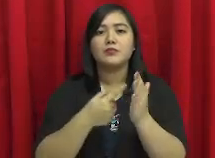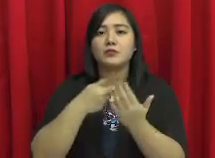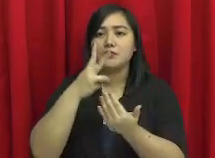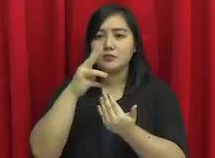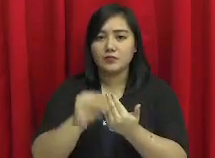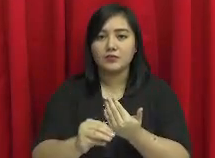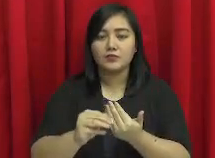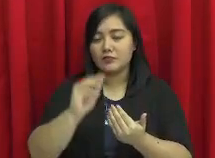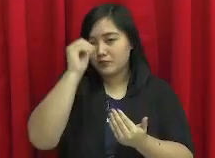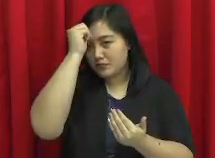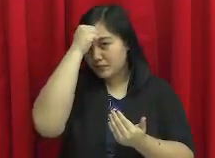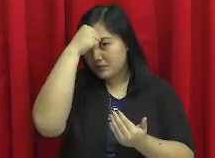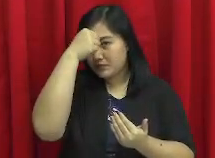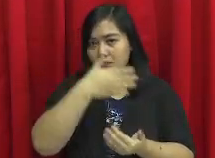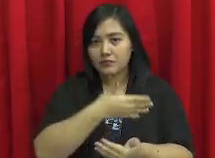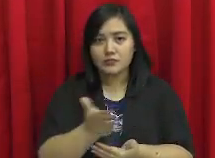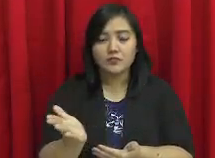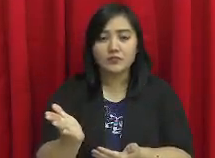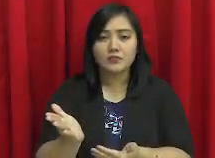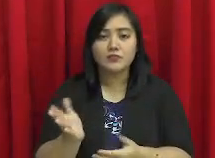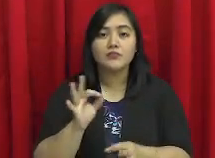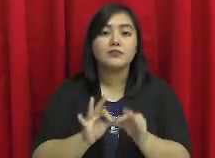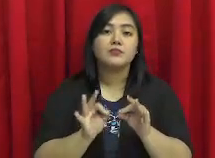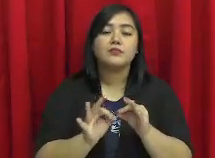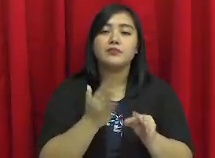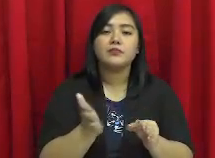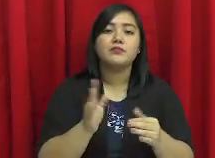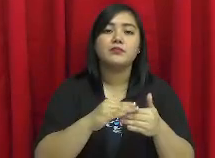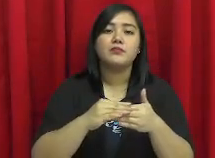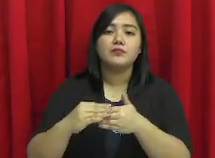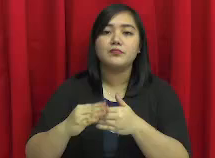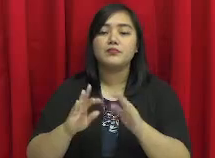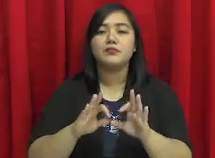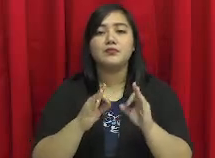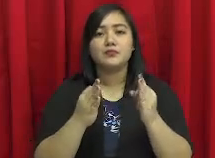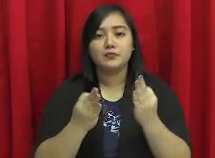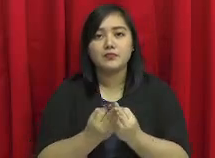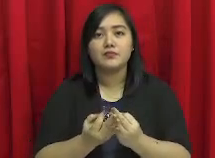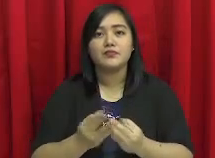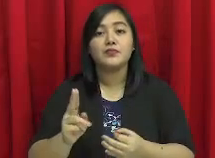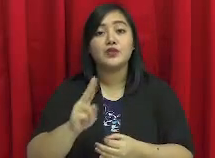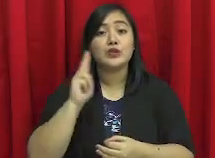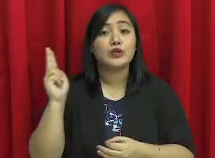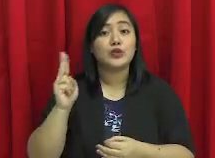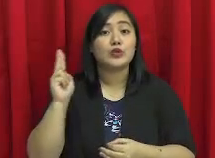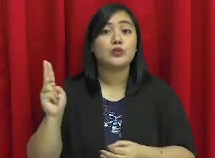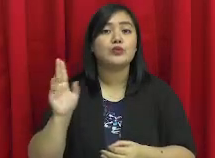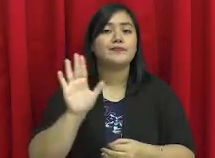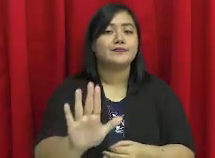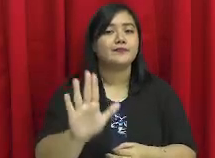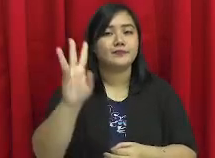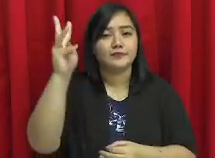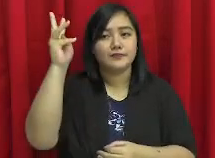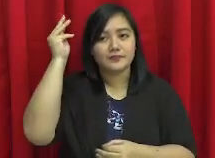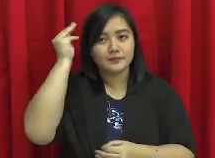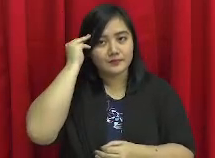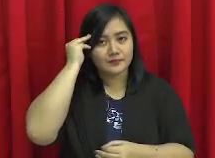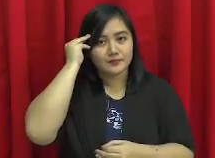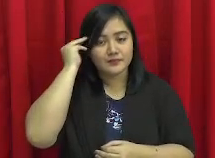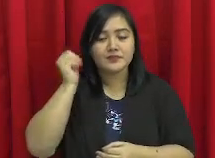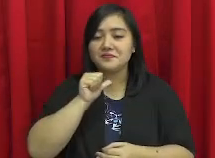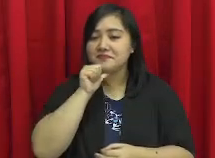home, pag tayo po ay nangunguna sa loob ng tahanan po natin, gamitin po natin ang pag-iisip. Yeah. Wag